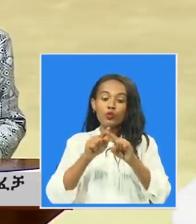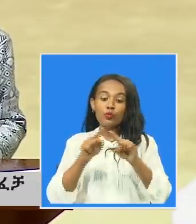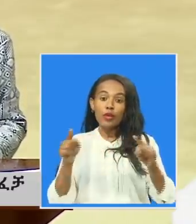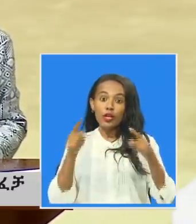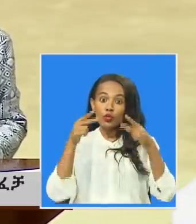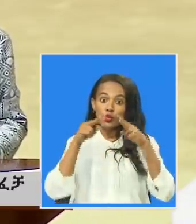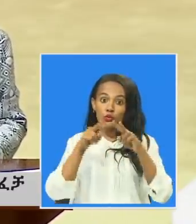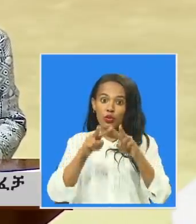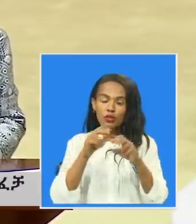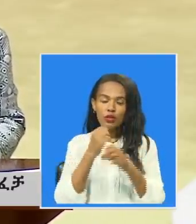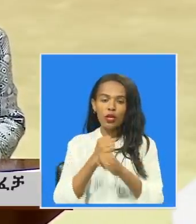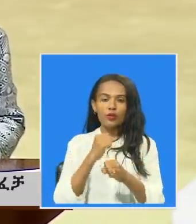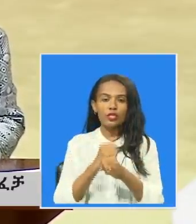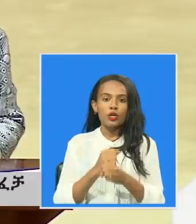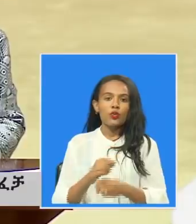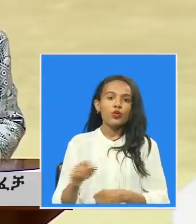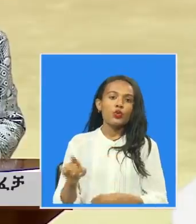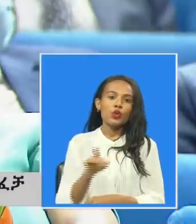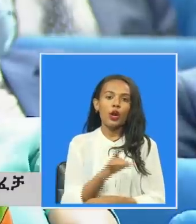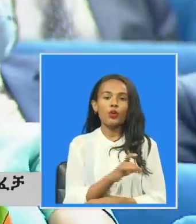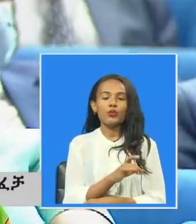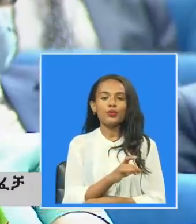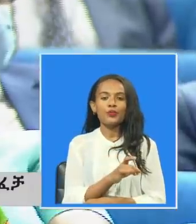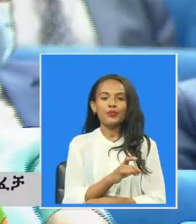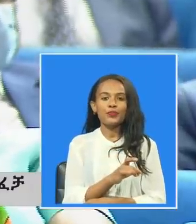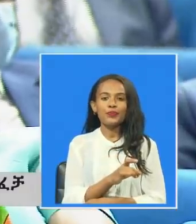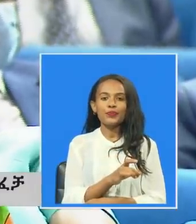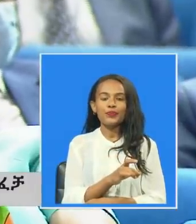ትኩረት የሚሰሩ ይሆናሉ።